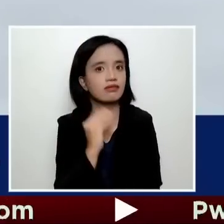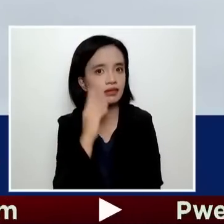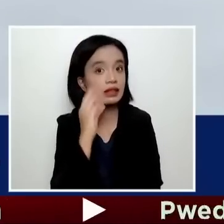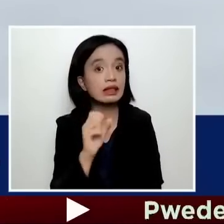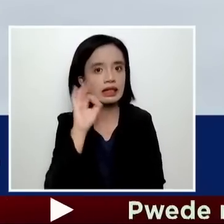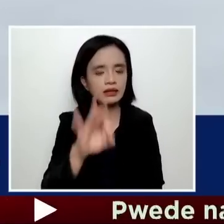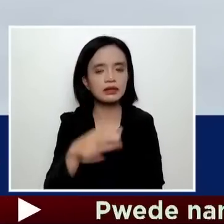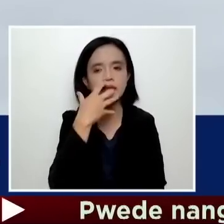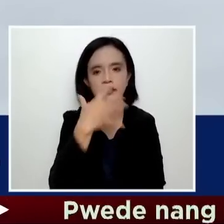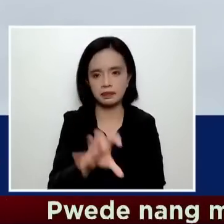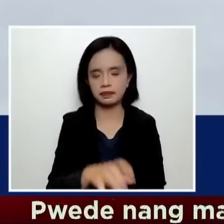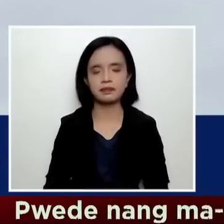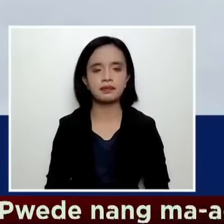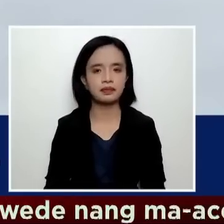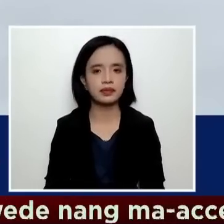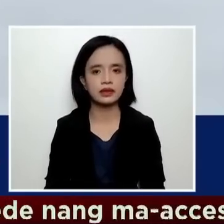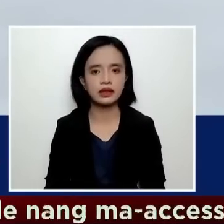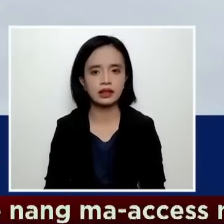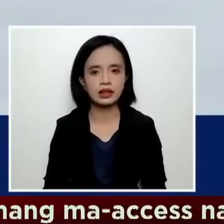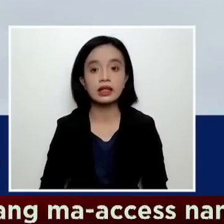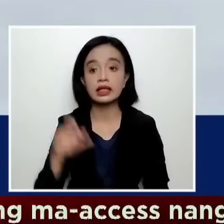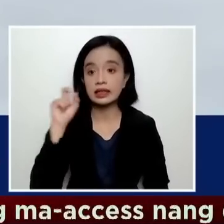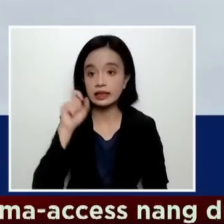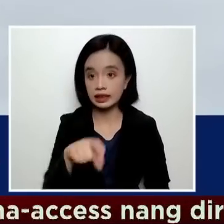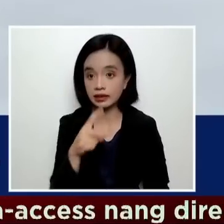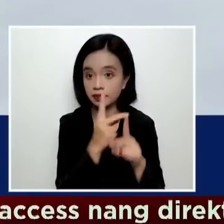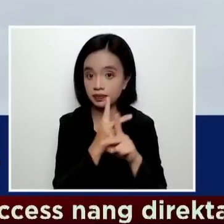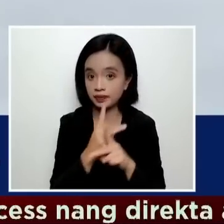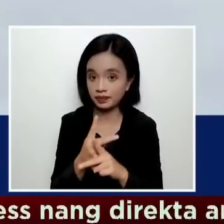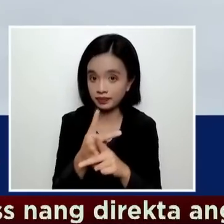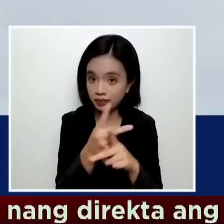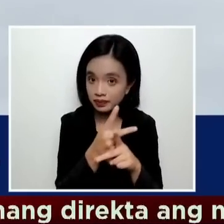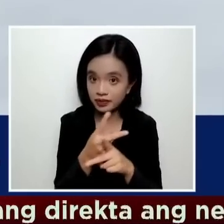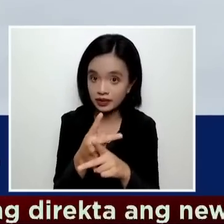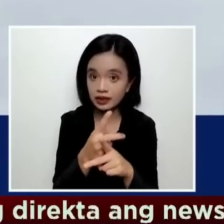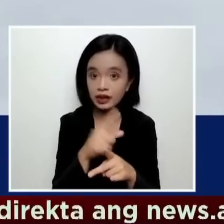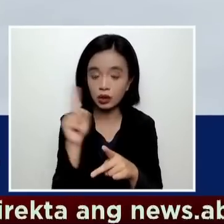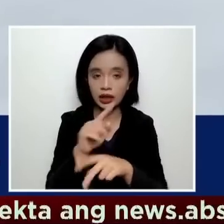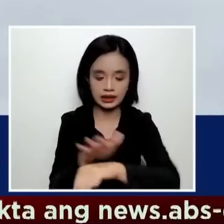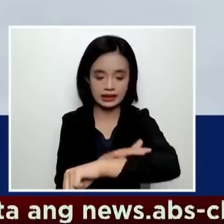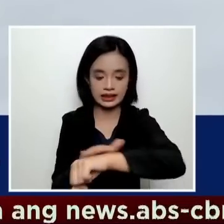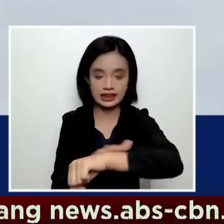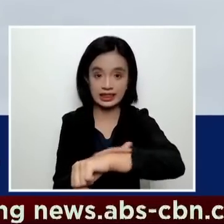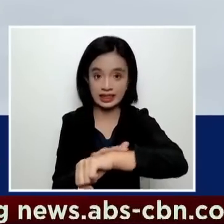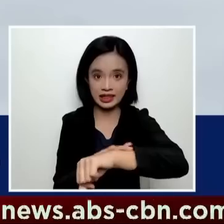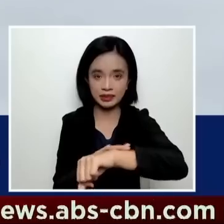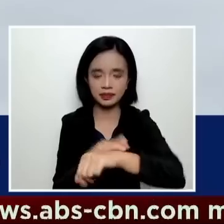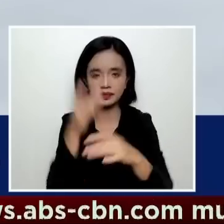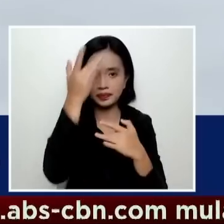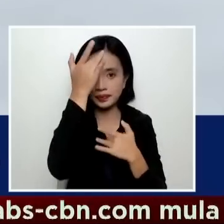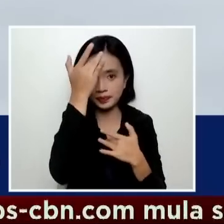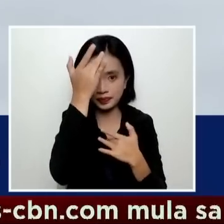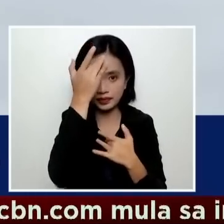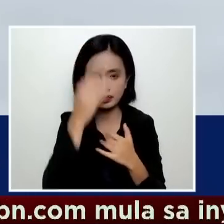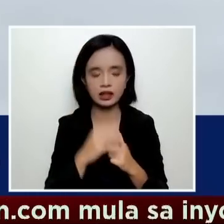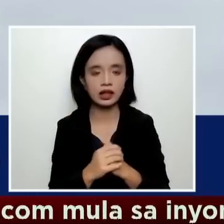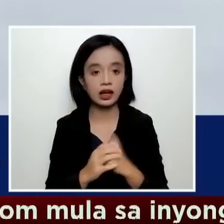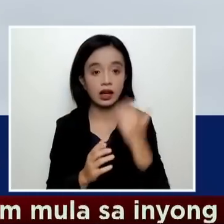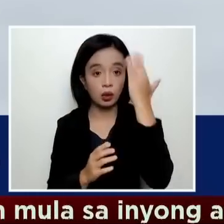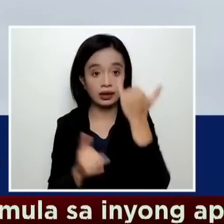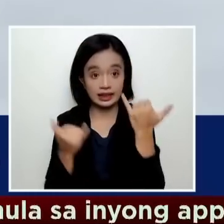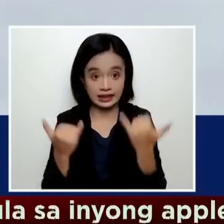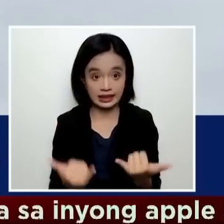natin bantayan yun pong mga skin diseases ngayon, no? Itong panahon na to, dahil nga po mainit, natatapat